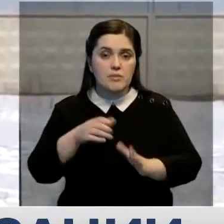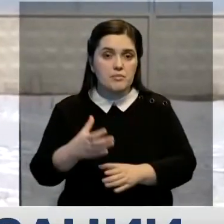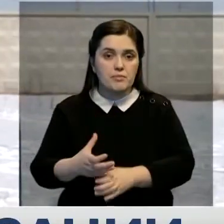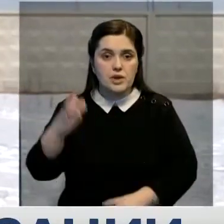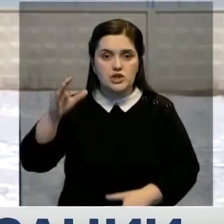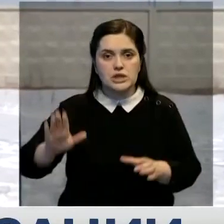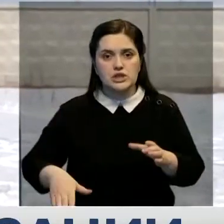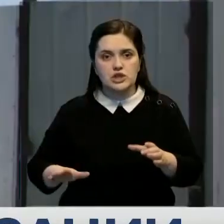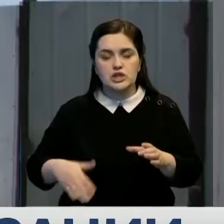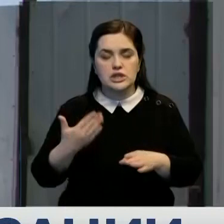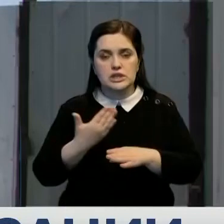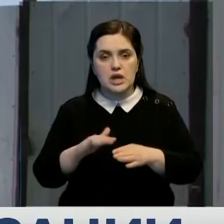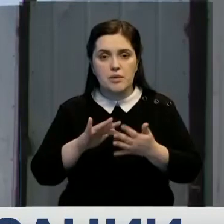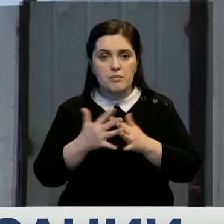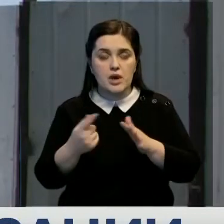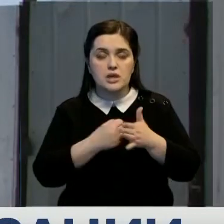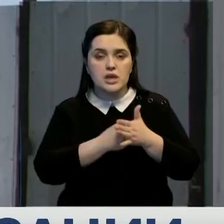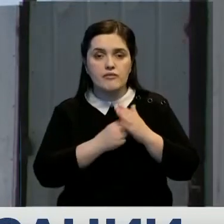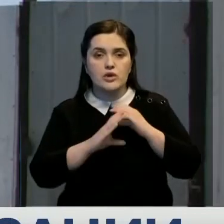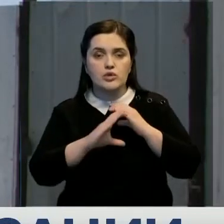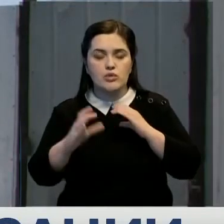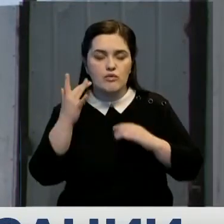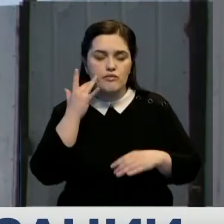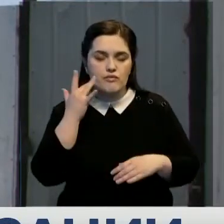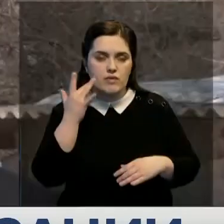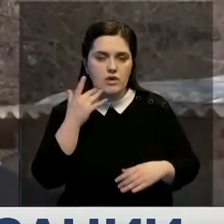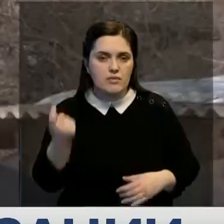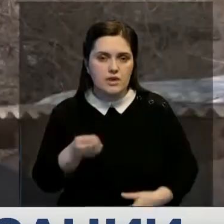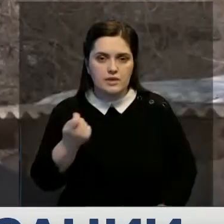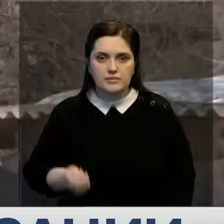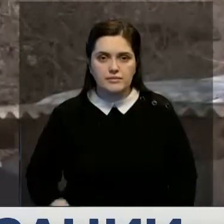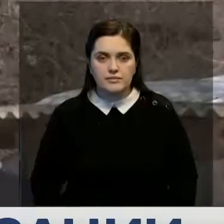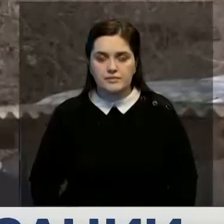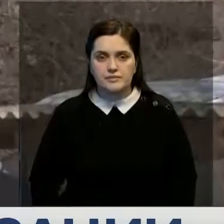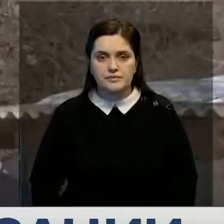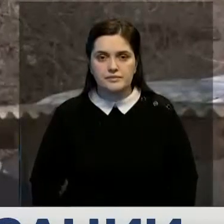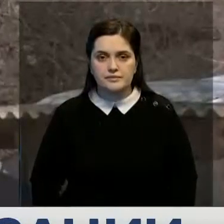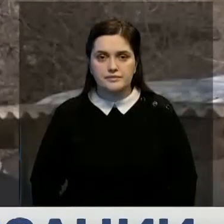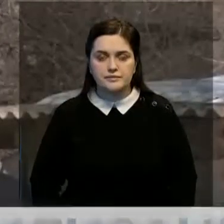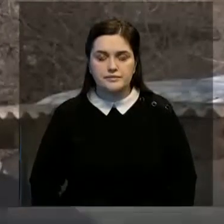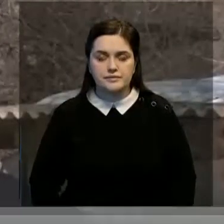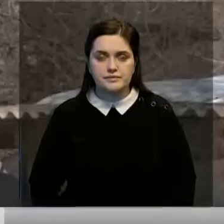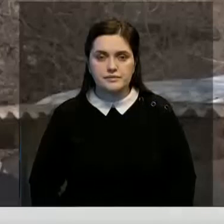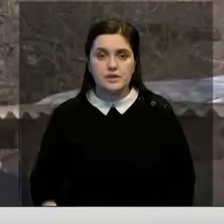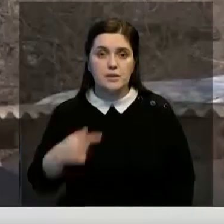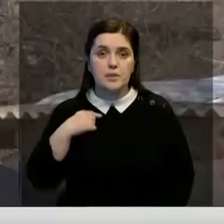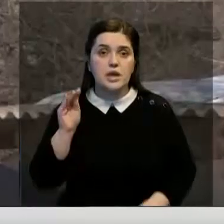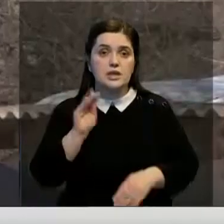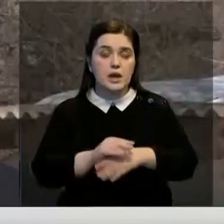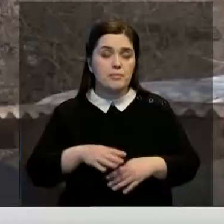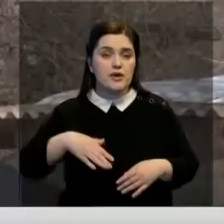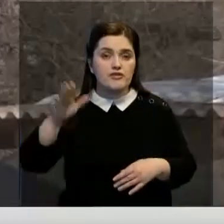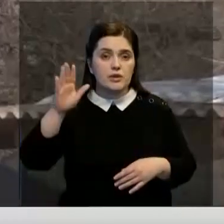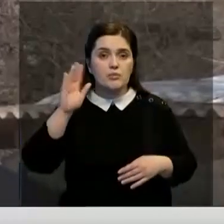в нижней части поселка. Поэтому и давление в трубах постоянно выше расчета. В этом году мы дополнительно в верхней части